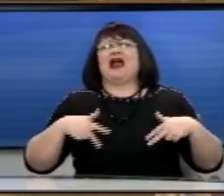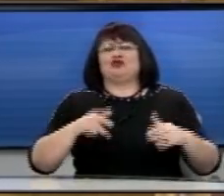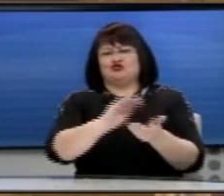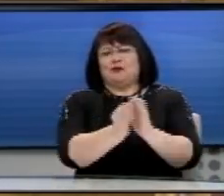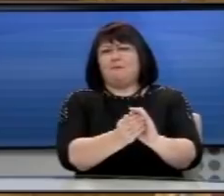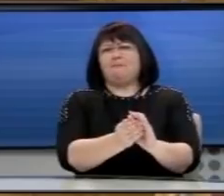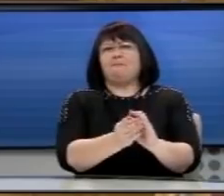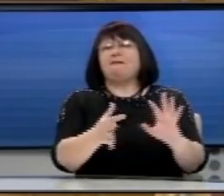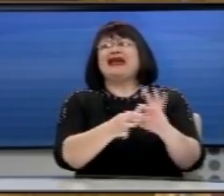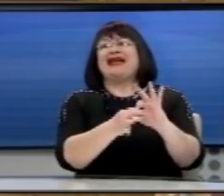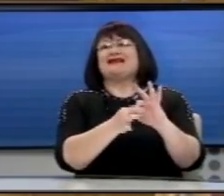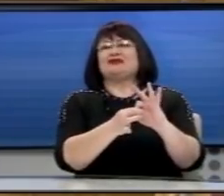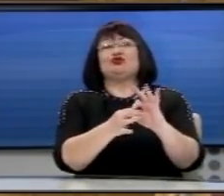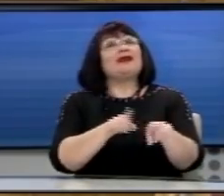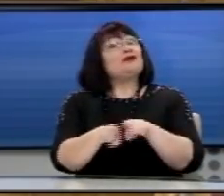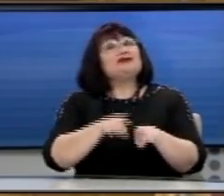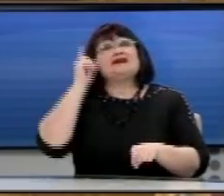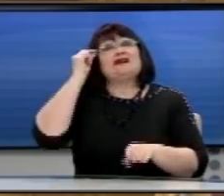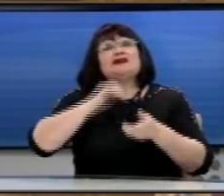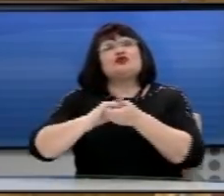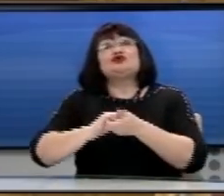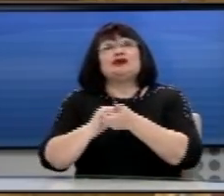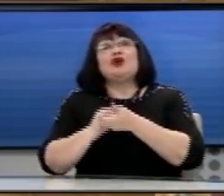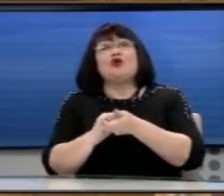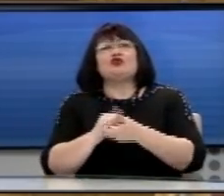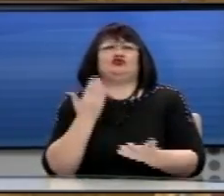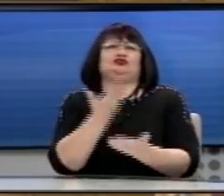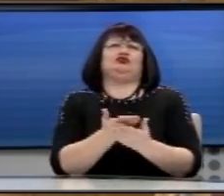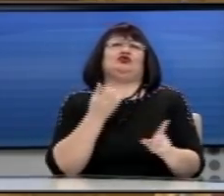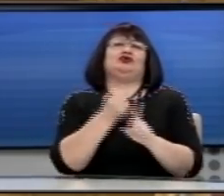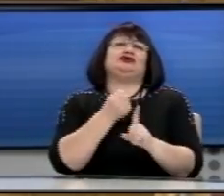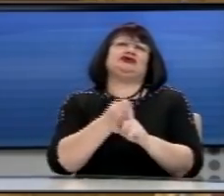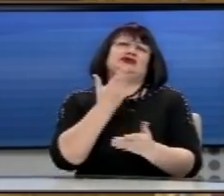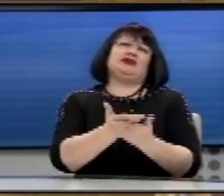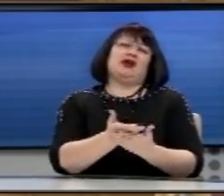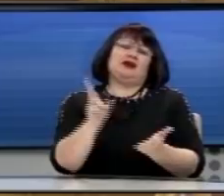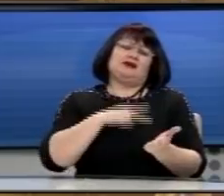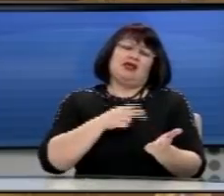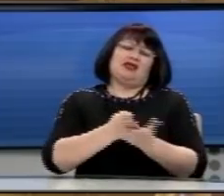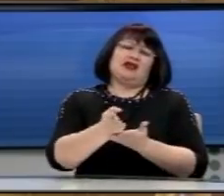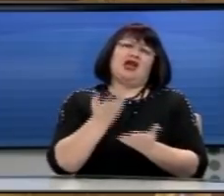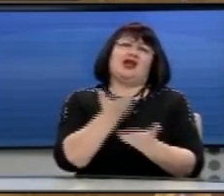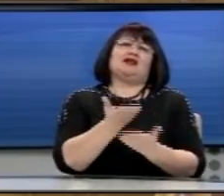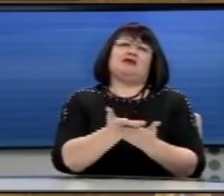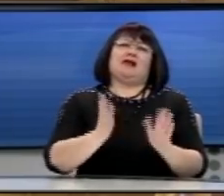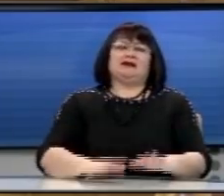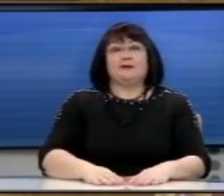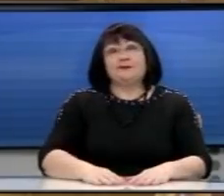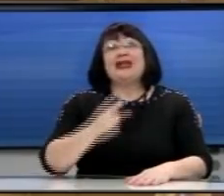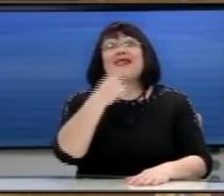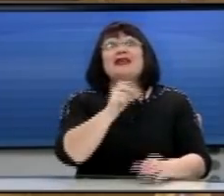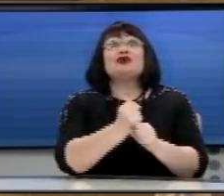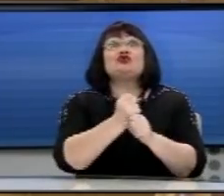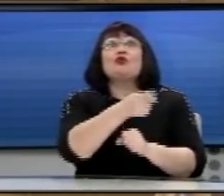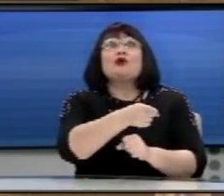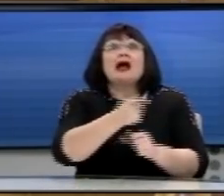και όχι με τους φοιτητικούς συλλόγους που διεκδικούν δίκαια αιτήματα. Τη δική σας δουλειά κάνουν αυτές